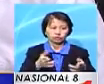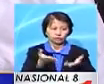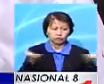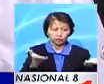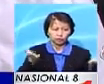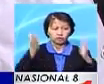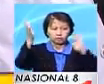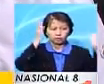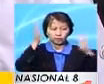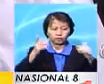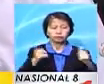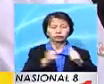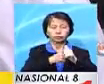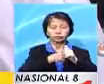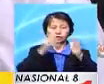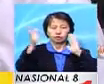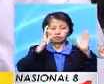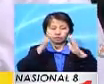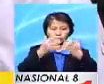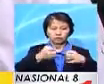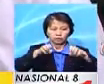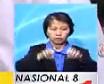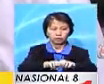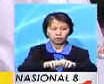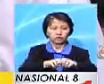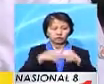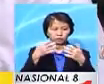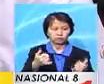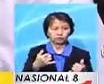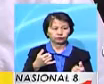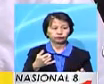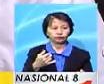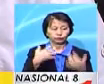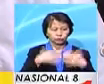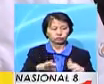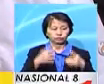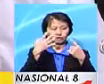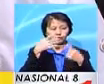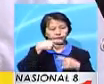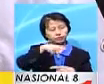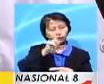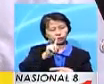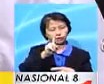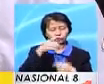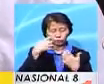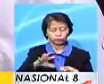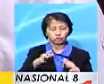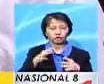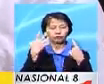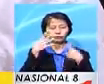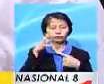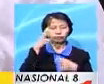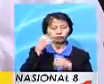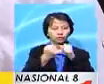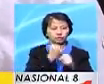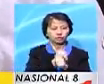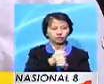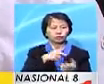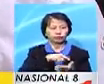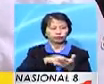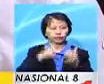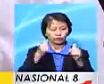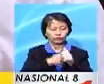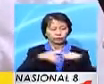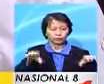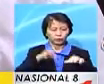our first Asian event. P1 is now 14 years old, and this is the first event that we've held